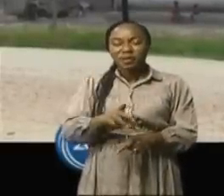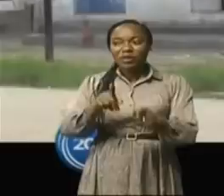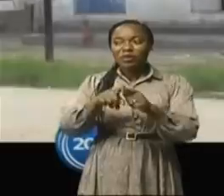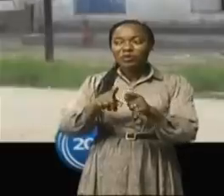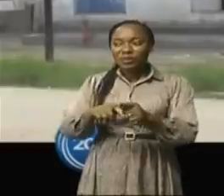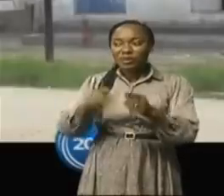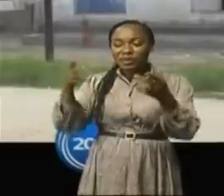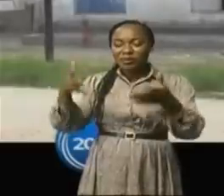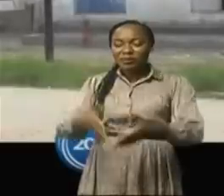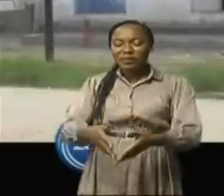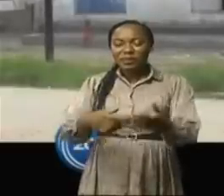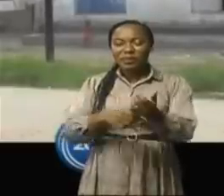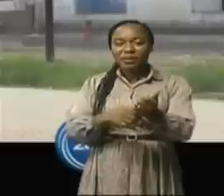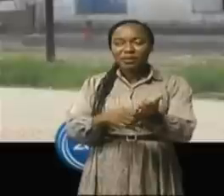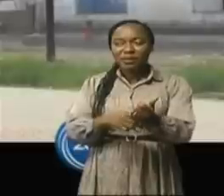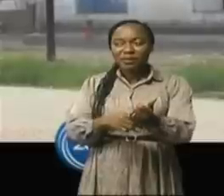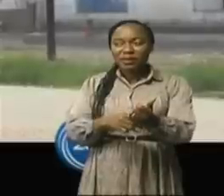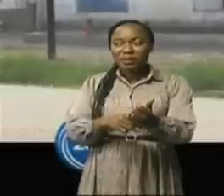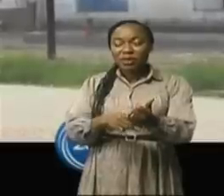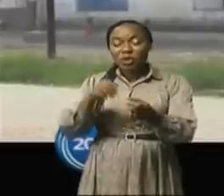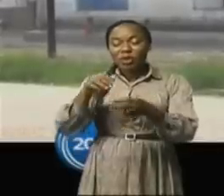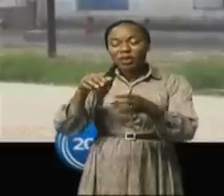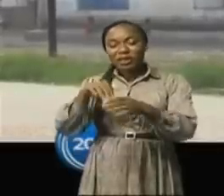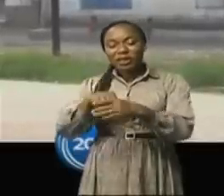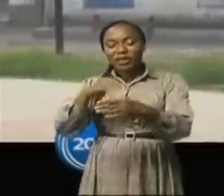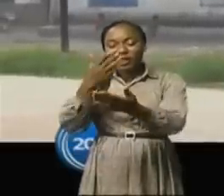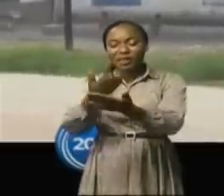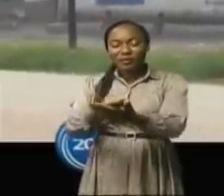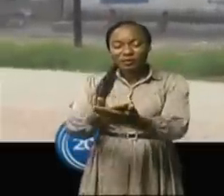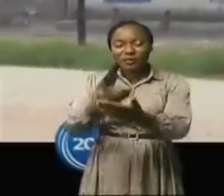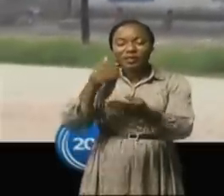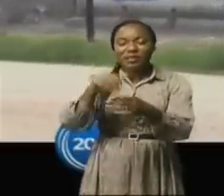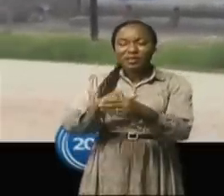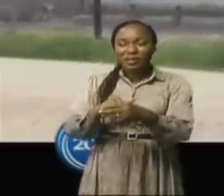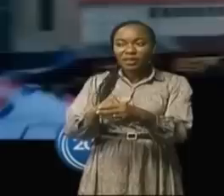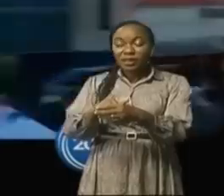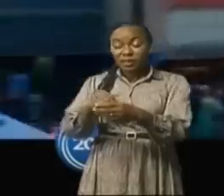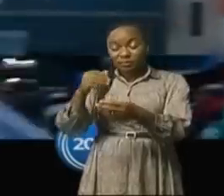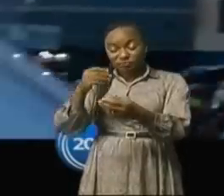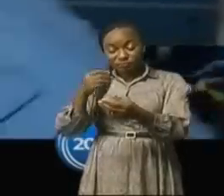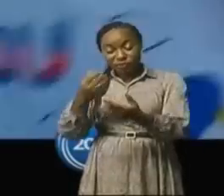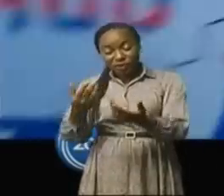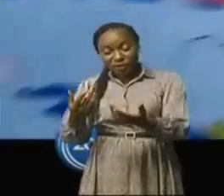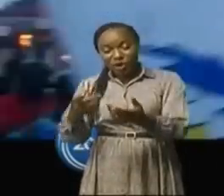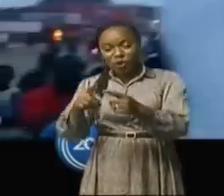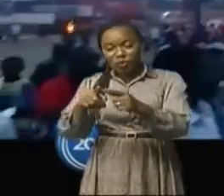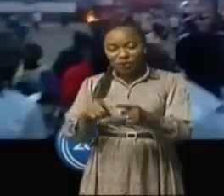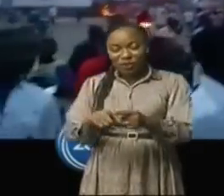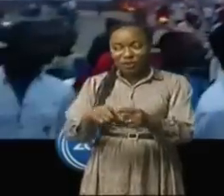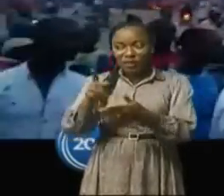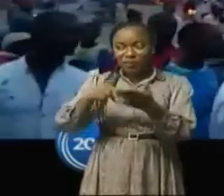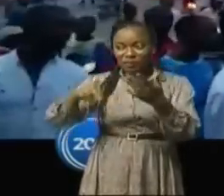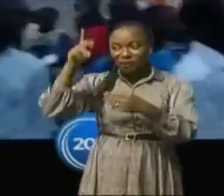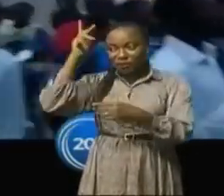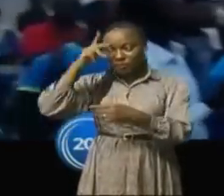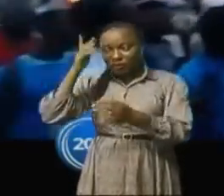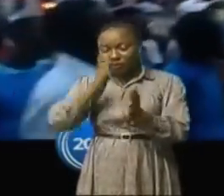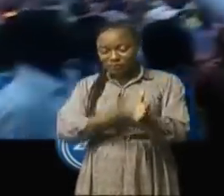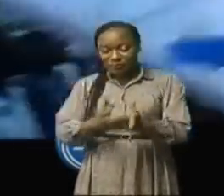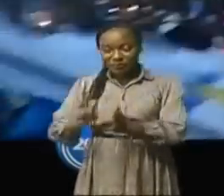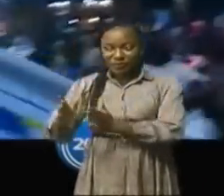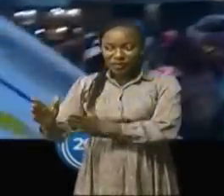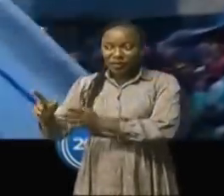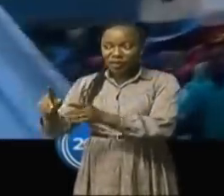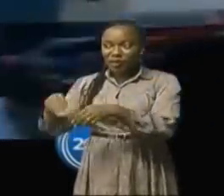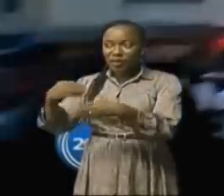massive des habitants de Mangobo à l'arrivée de la dépouille du fils de la commune. Les partis politiques aussi se préparent pour